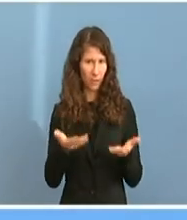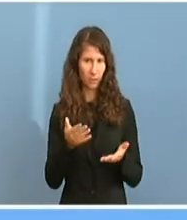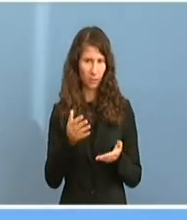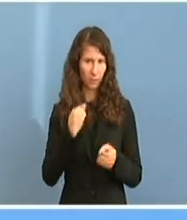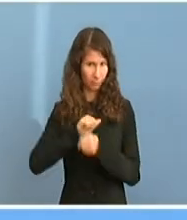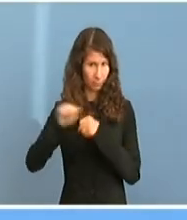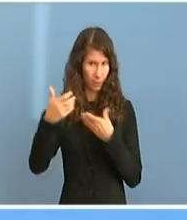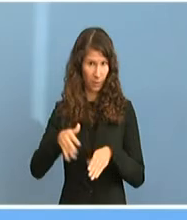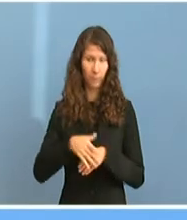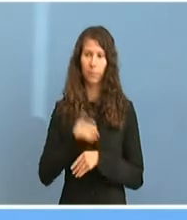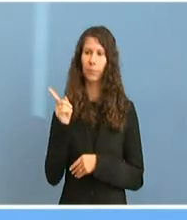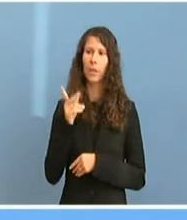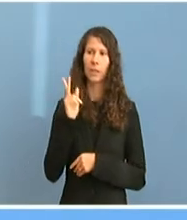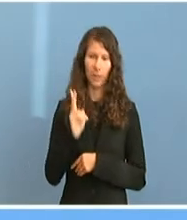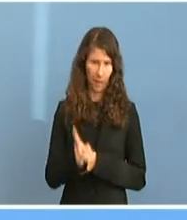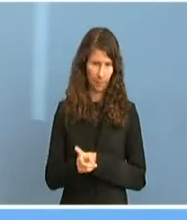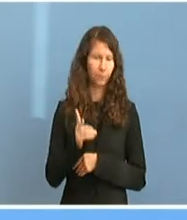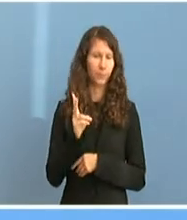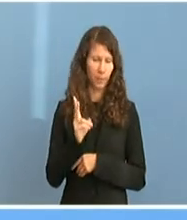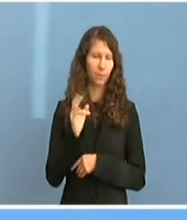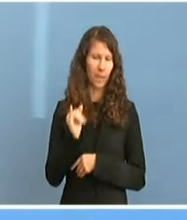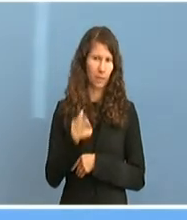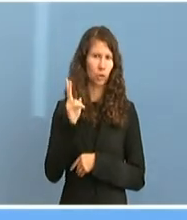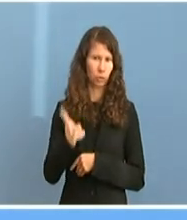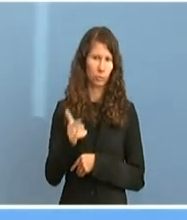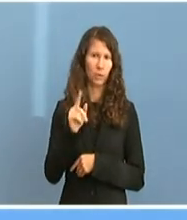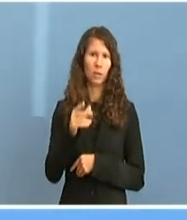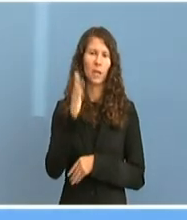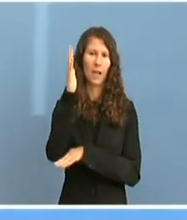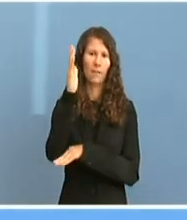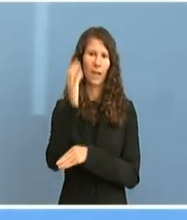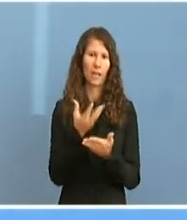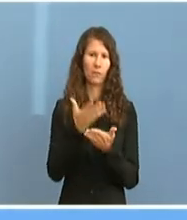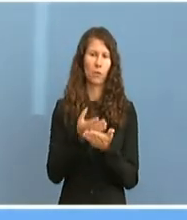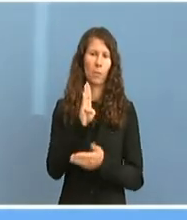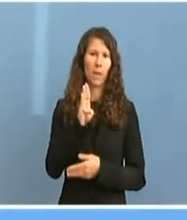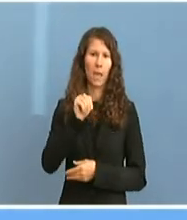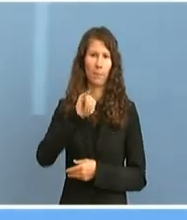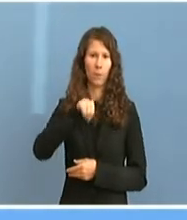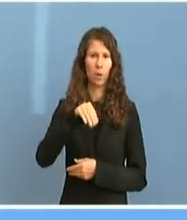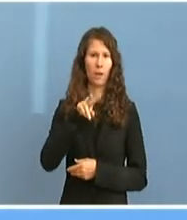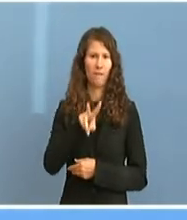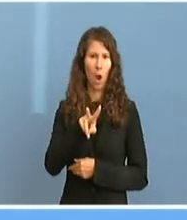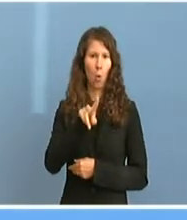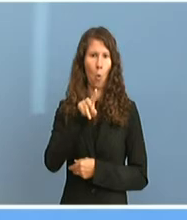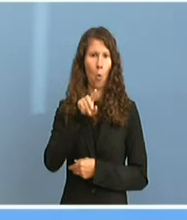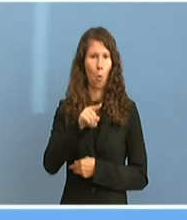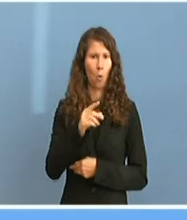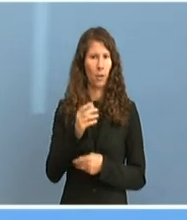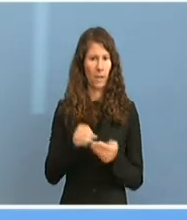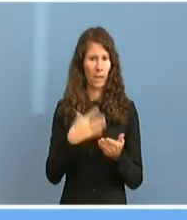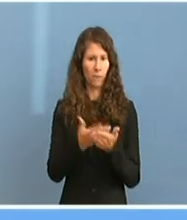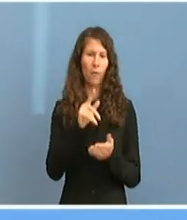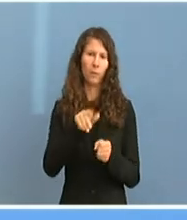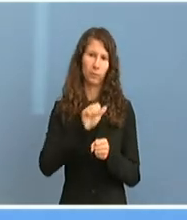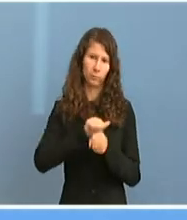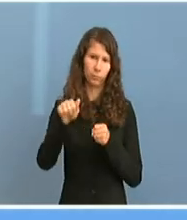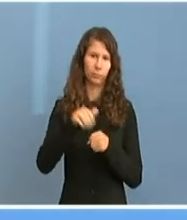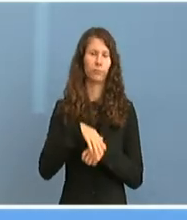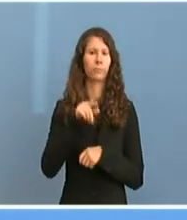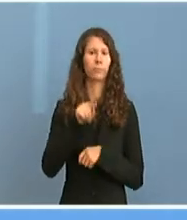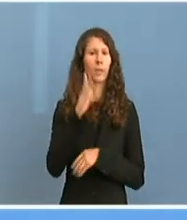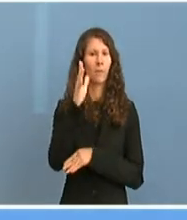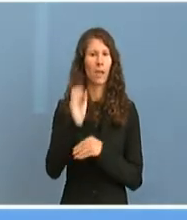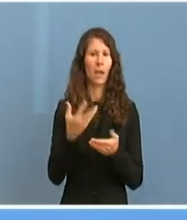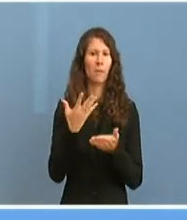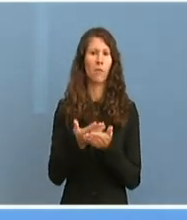das BMI einem Gesetzentwurf, einem Referentenentwurf des BMJV widersprochen hat. Es handelt sich um den Referentenentwurf